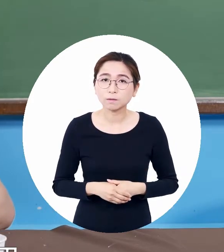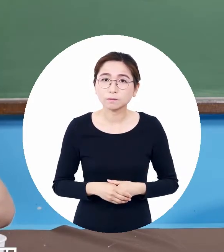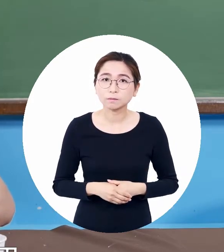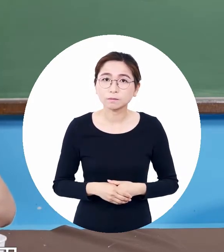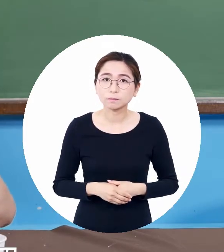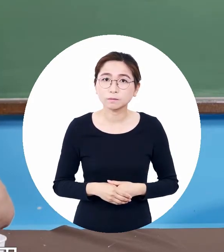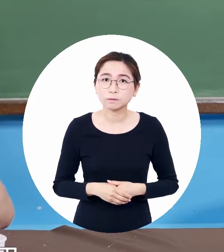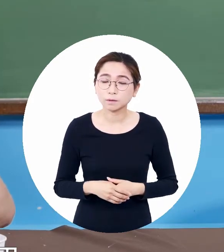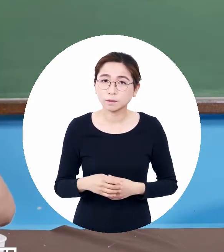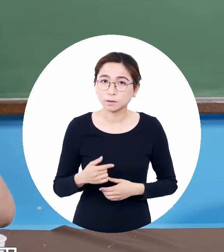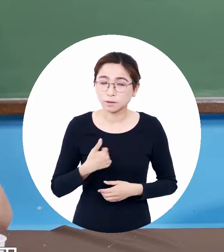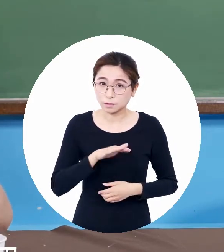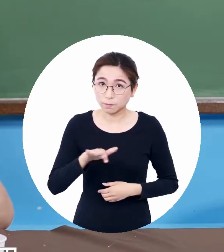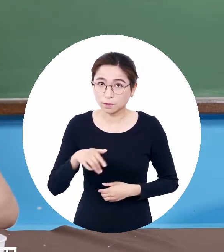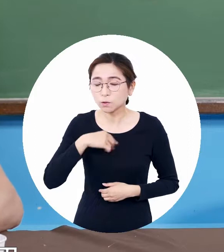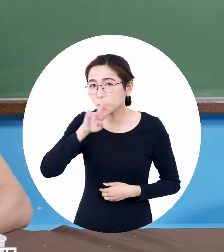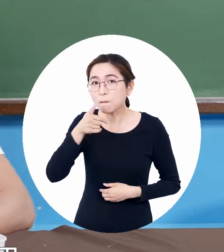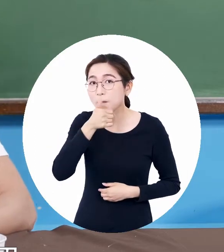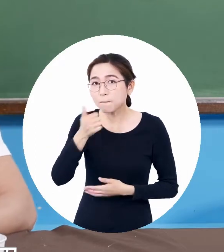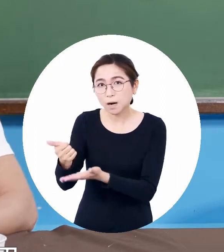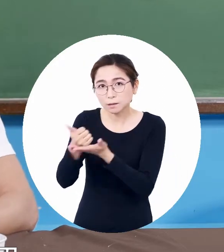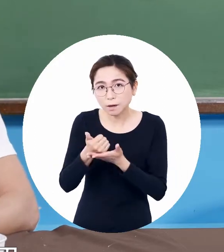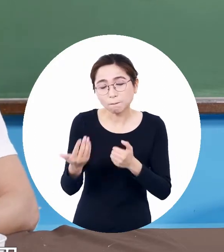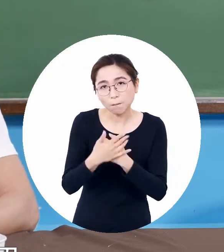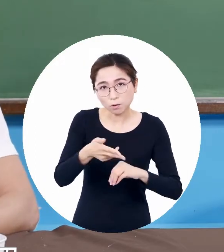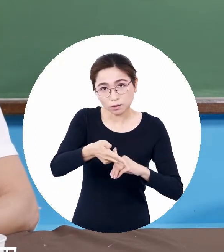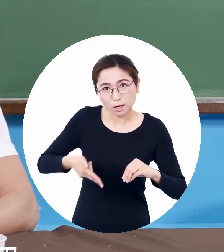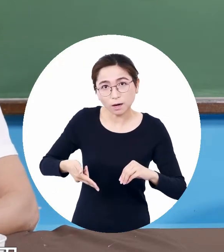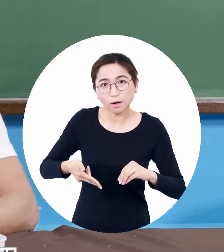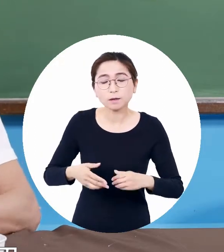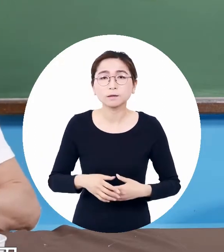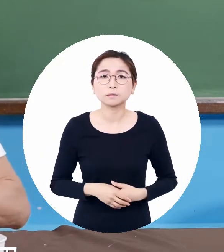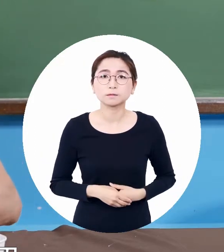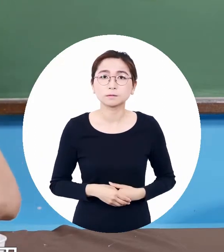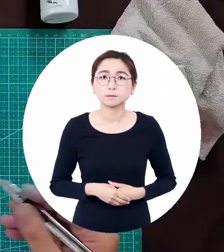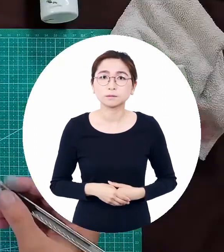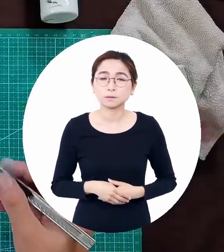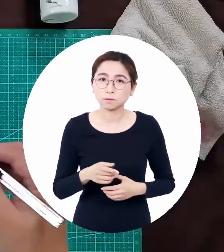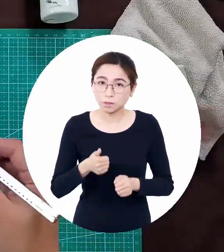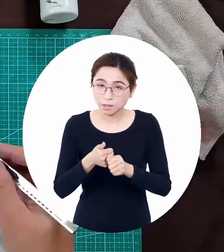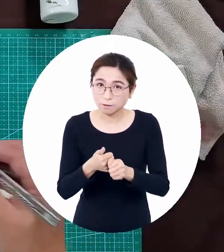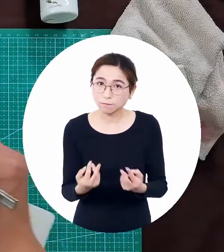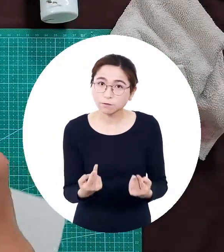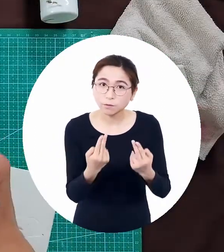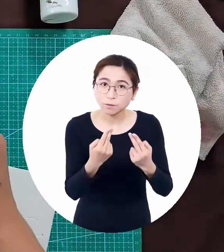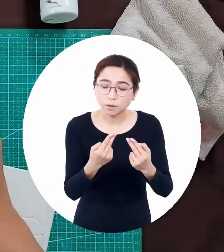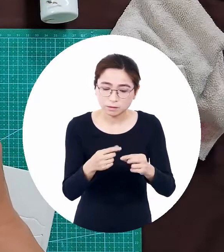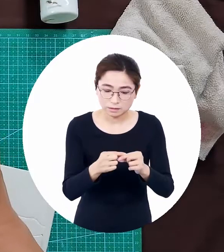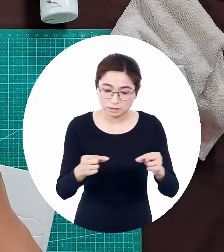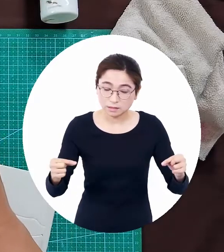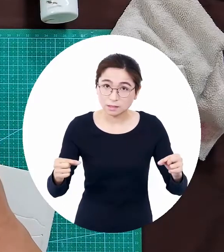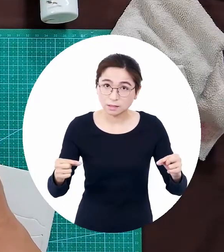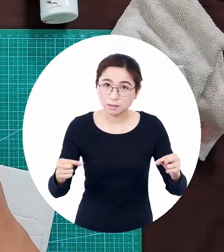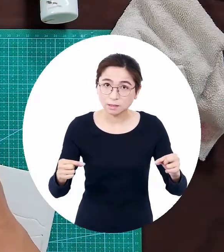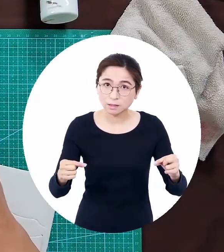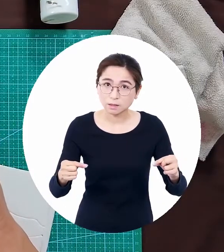我哋就又係揾阿爸爸用把戒刀啦。如果細路仔做嘅話，咁跟翻呢個草地嗰個